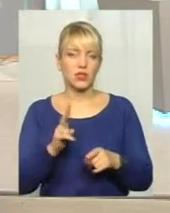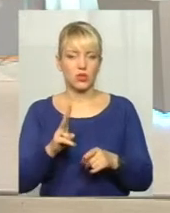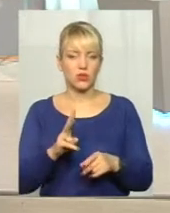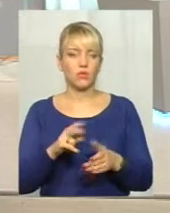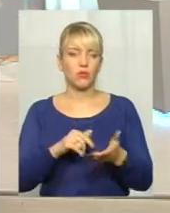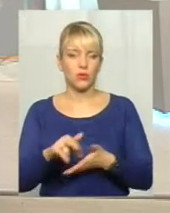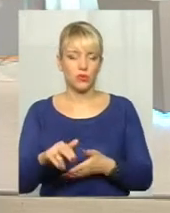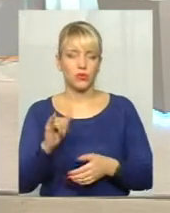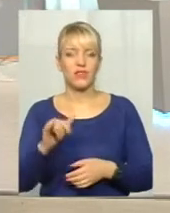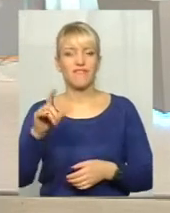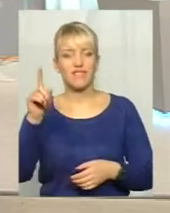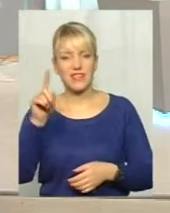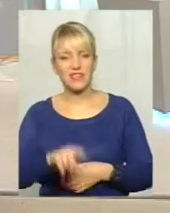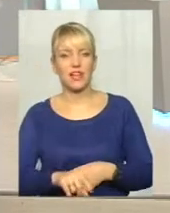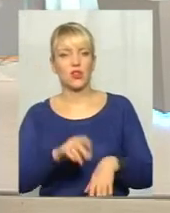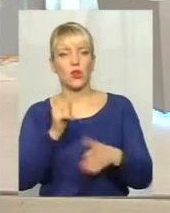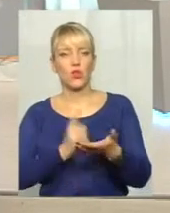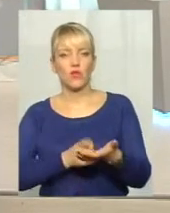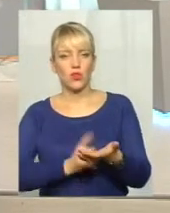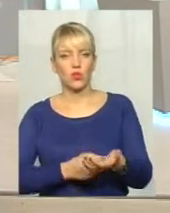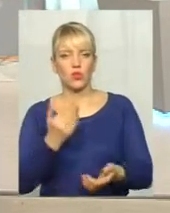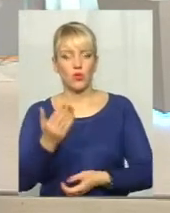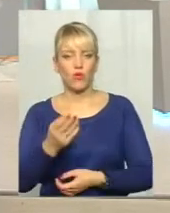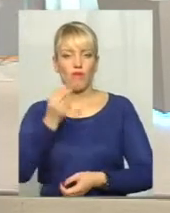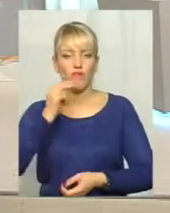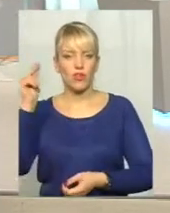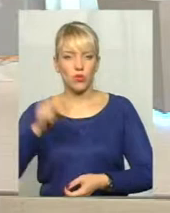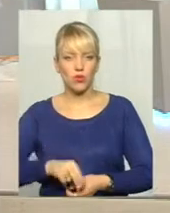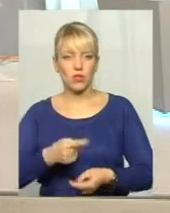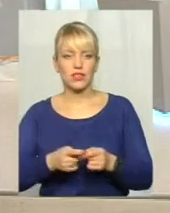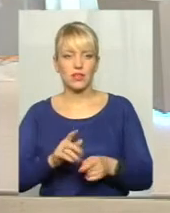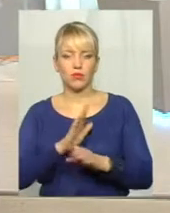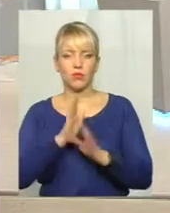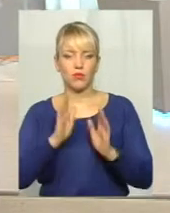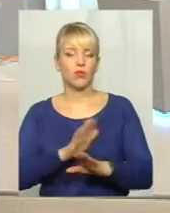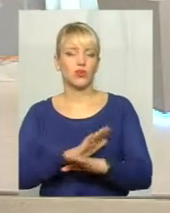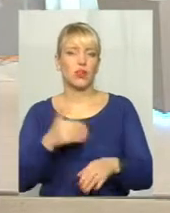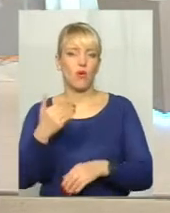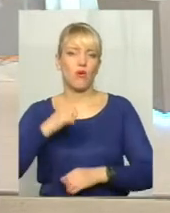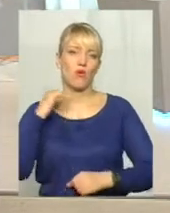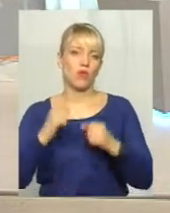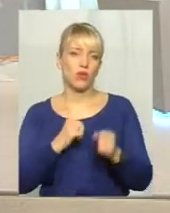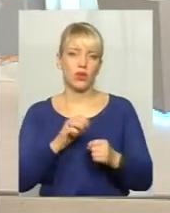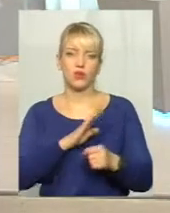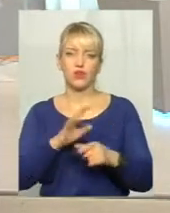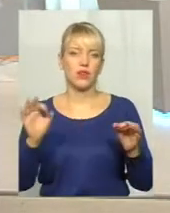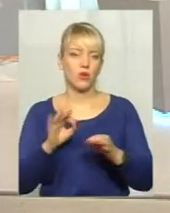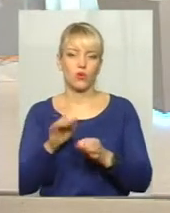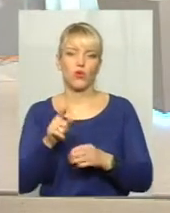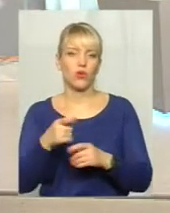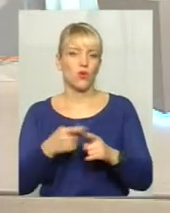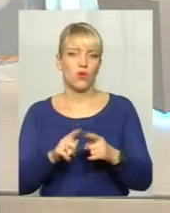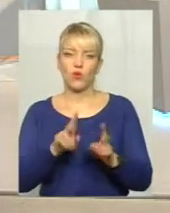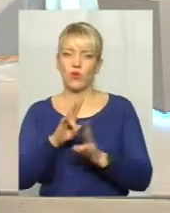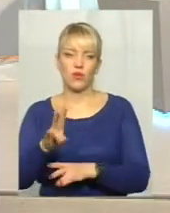все-таки ну, доведуть його вину, і це будуть не його колеги, які ніколи його не здадуть, бо ми це